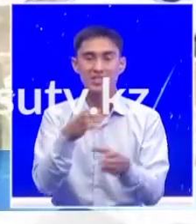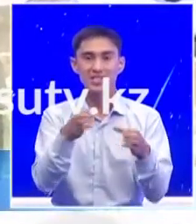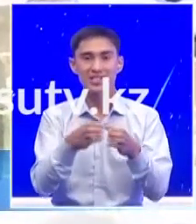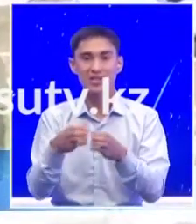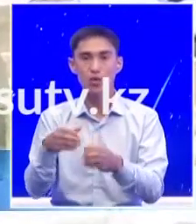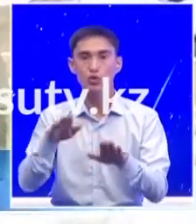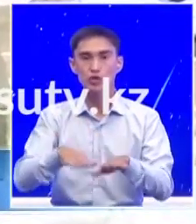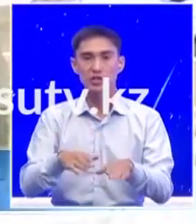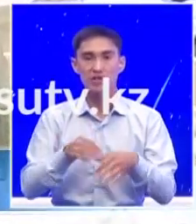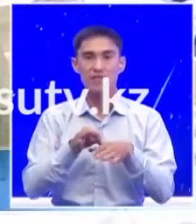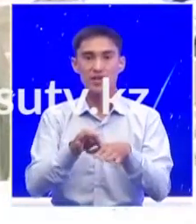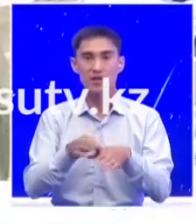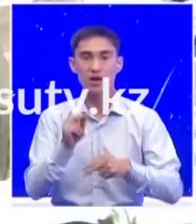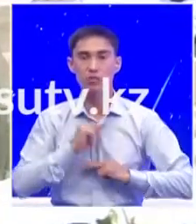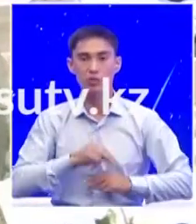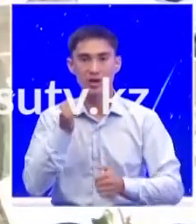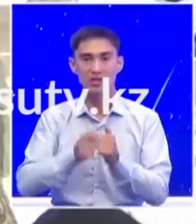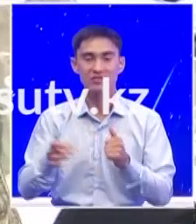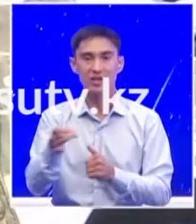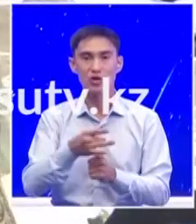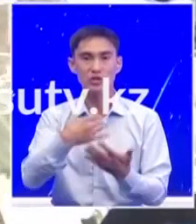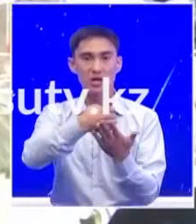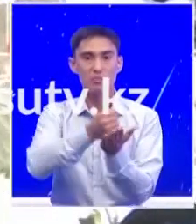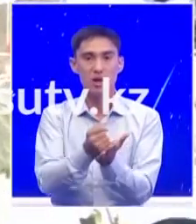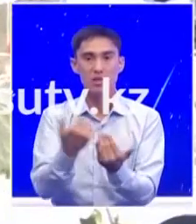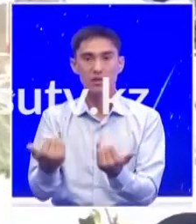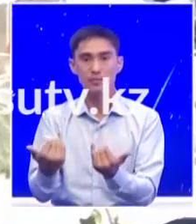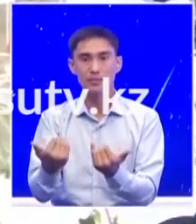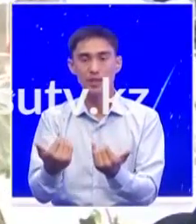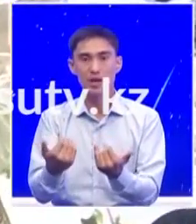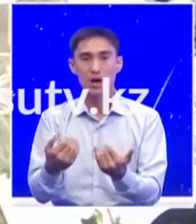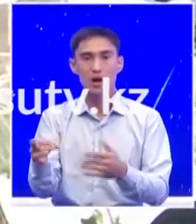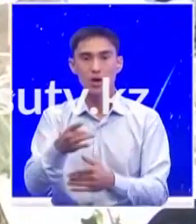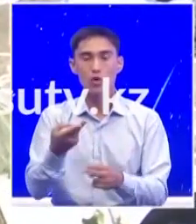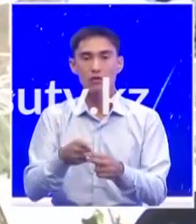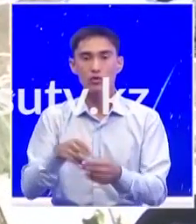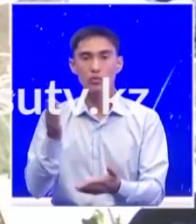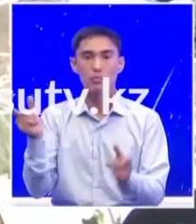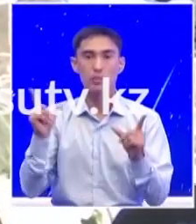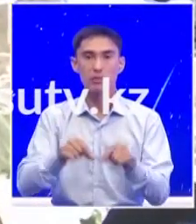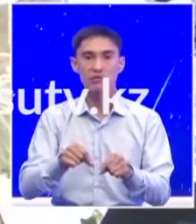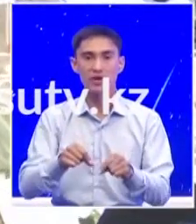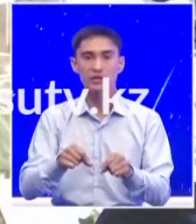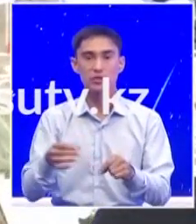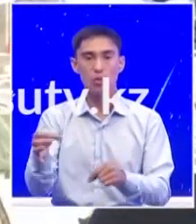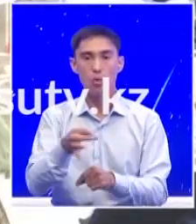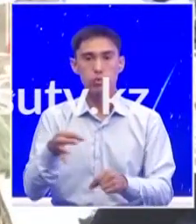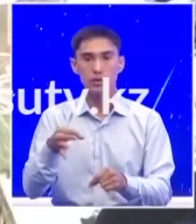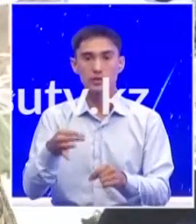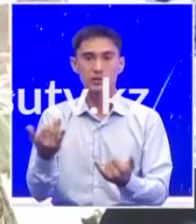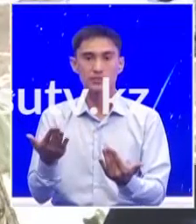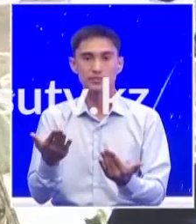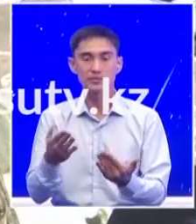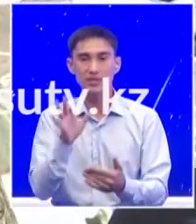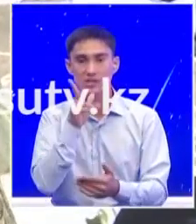участки ведения работ. Для каждого региона у нас закреплен определенный район, в который прибывает та или иная область. В зависимости